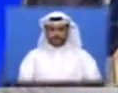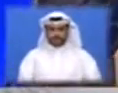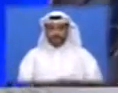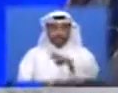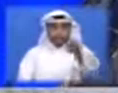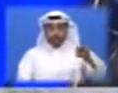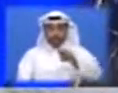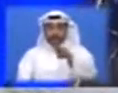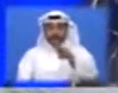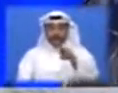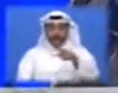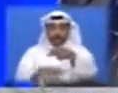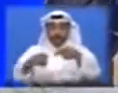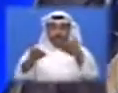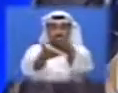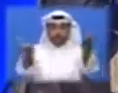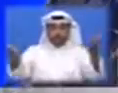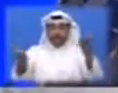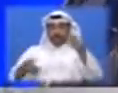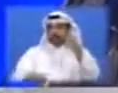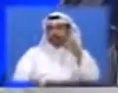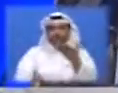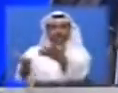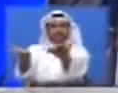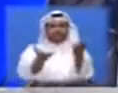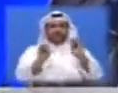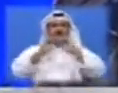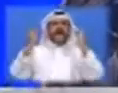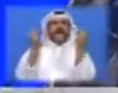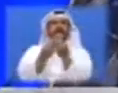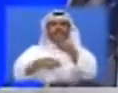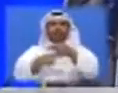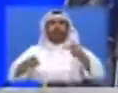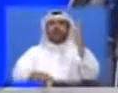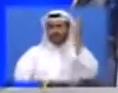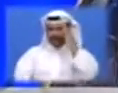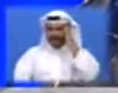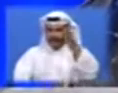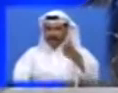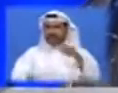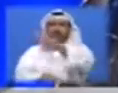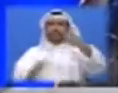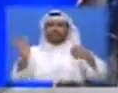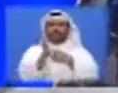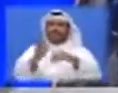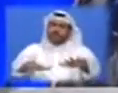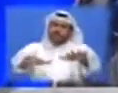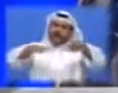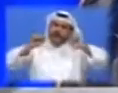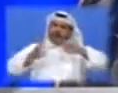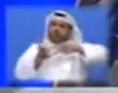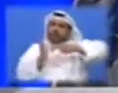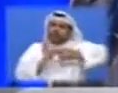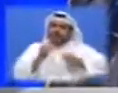أخواني أخواتي، أعرف تمام المعرفة ظروف سوق العمل في بلادنا، وأعرف كل عيوبه